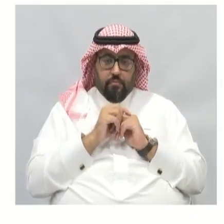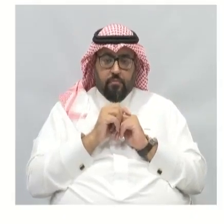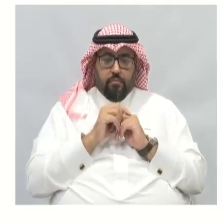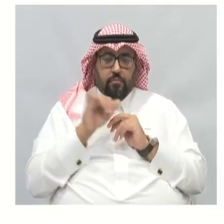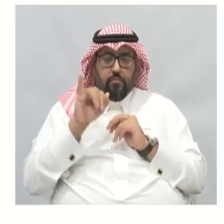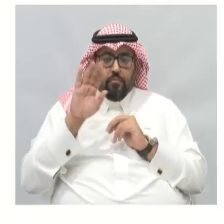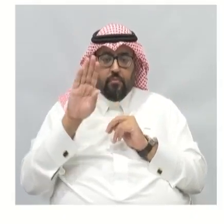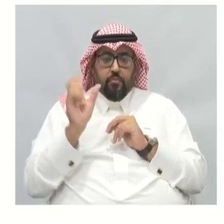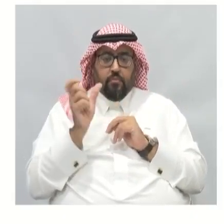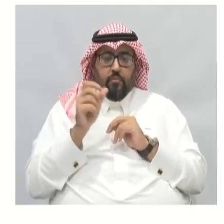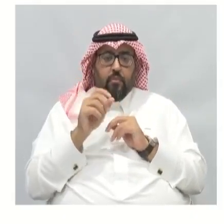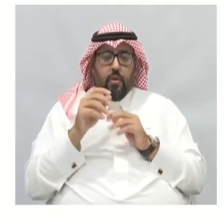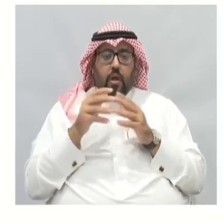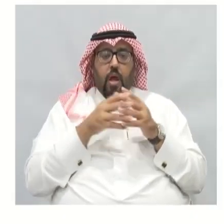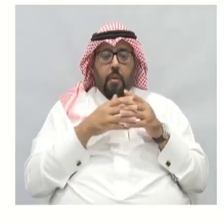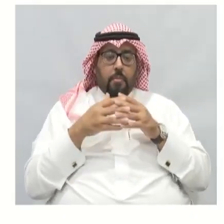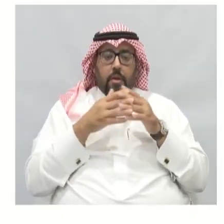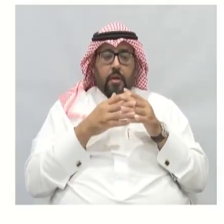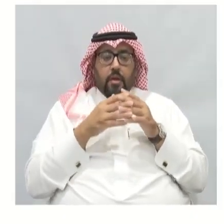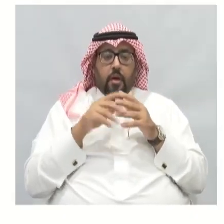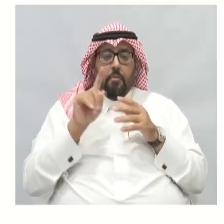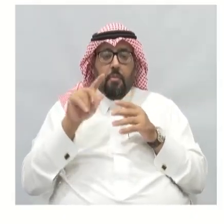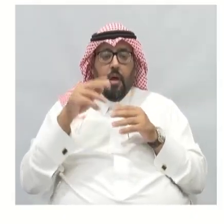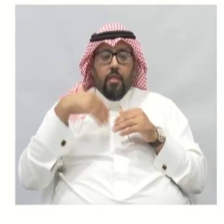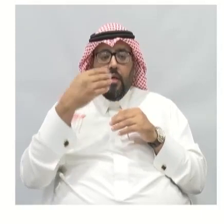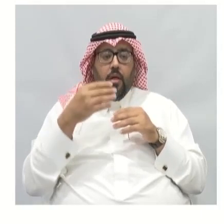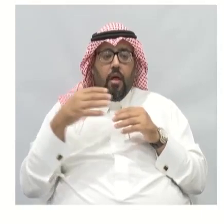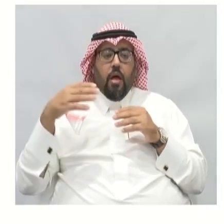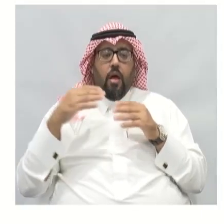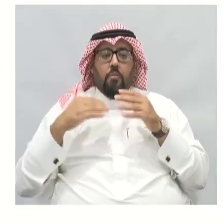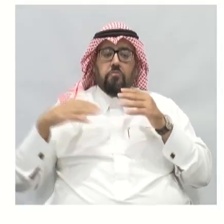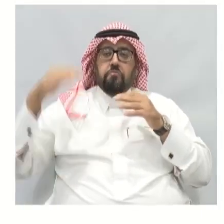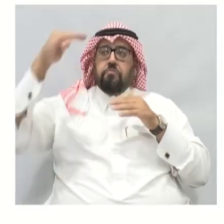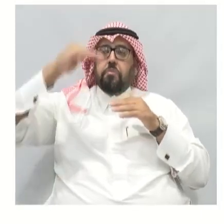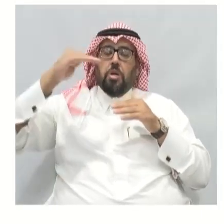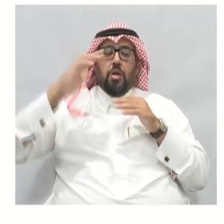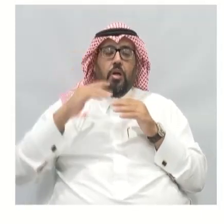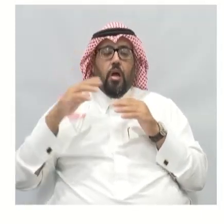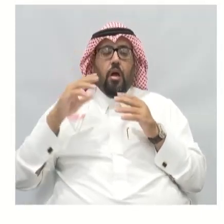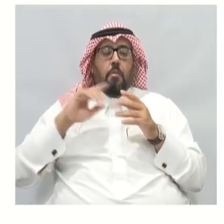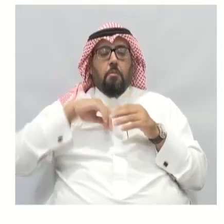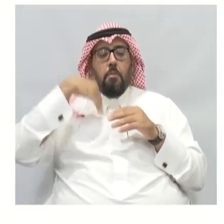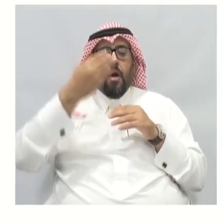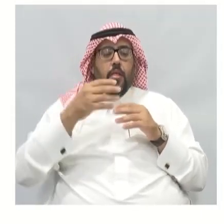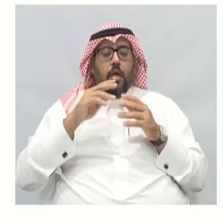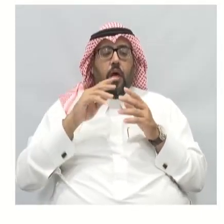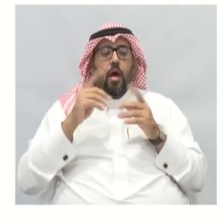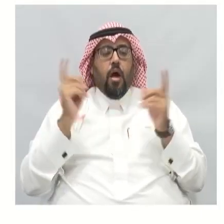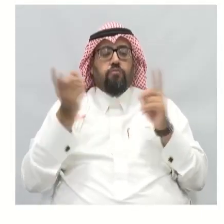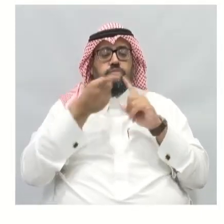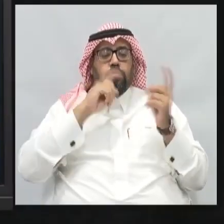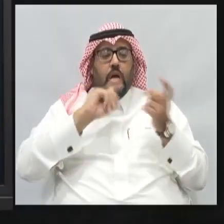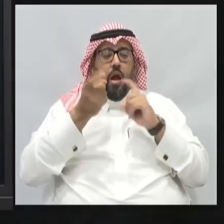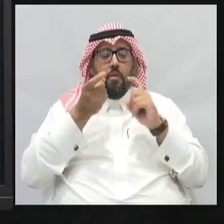مكانه الولايات المتحده الامريكيه بعد الحرب العالميه الثانيه بعد الحرب